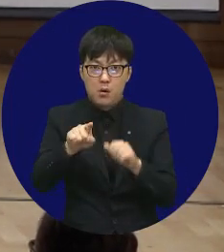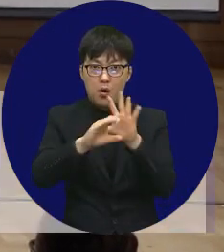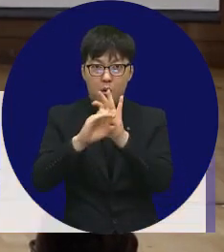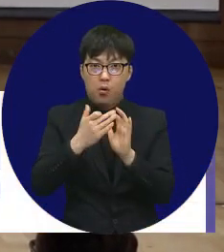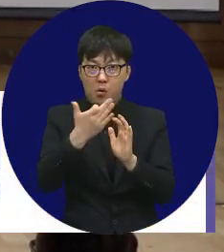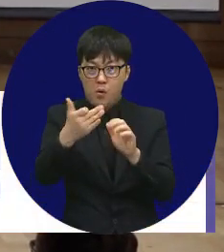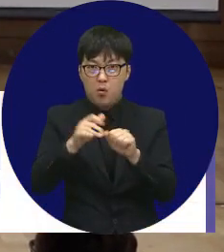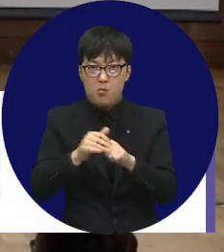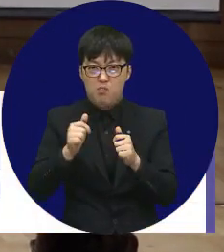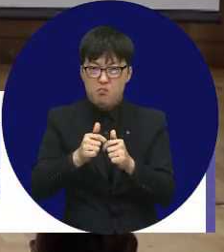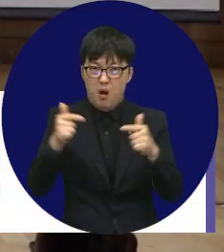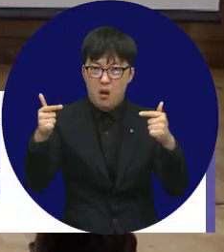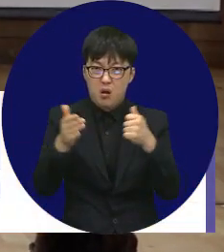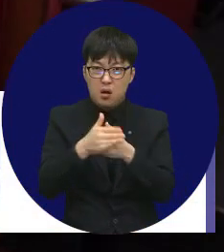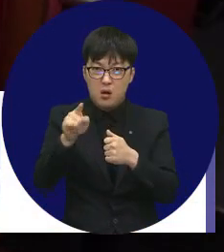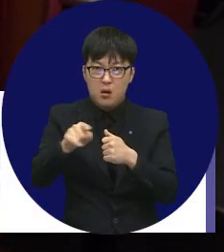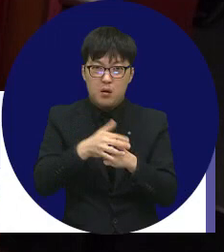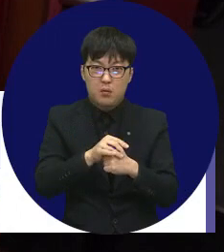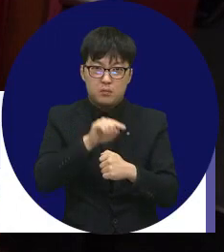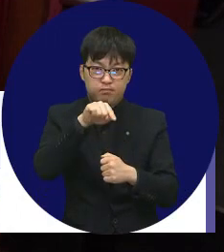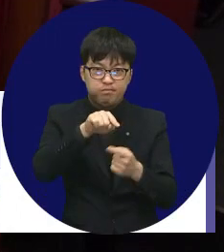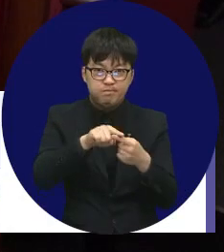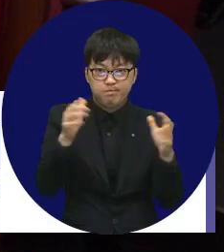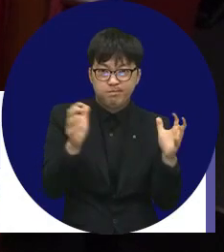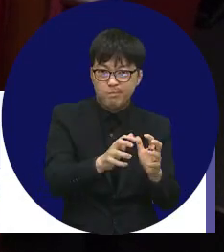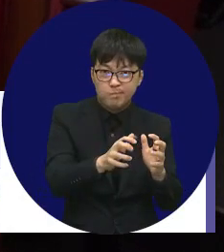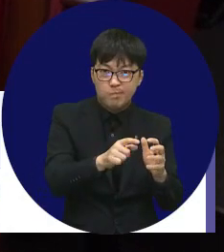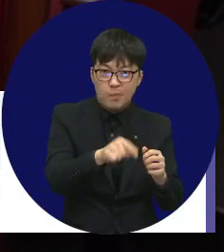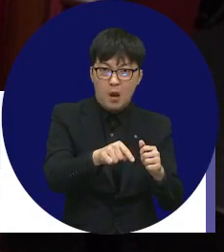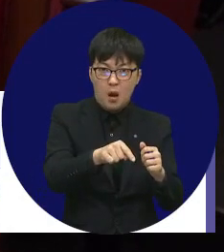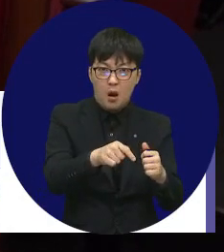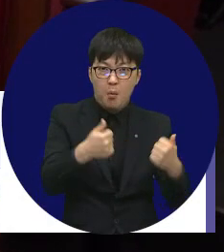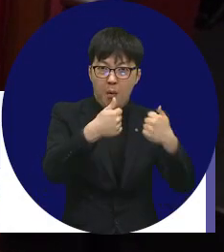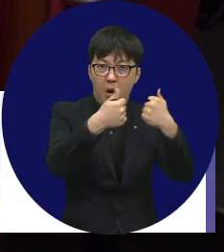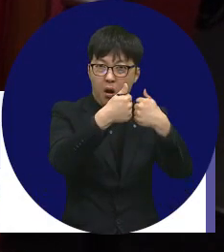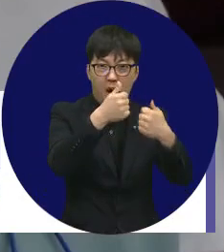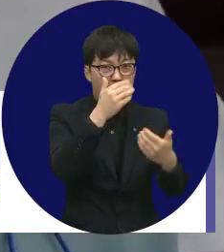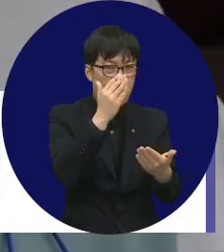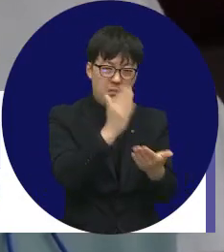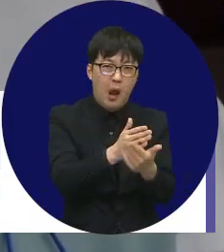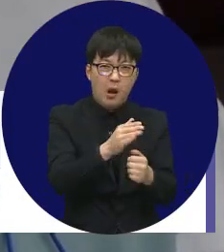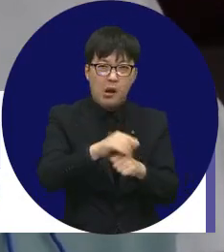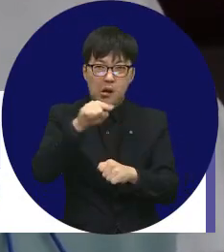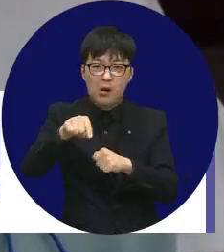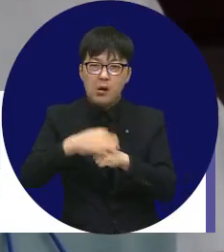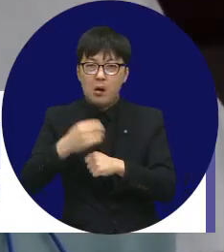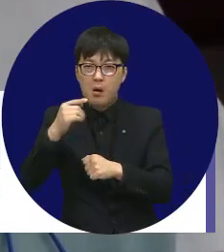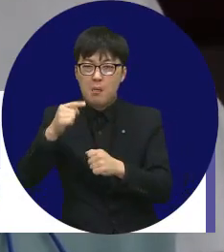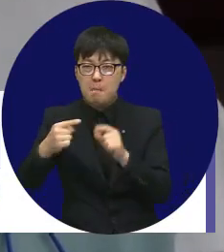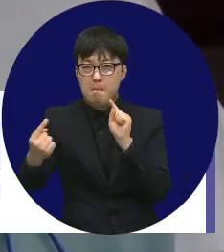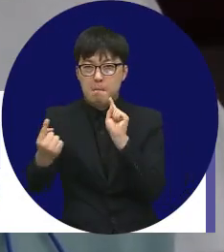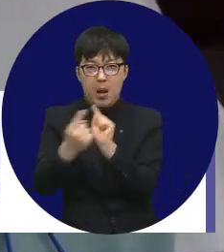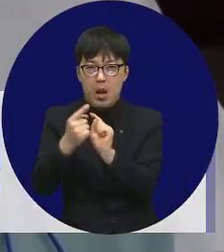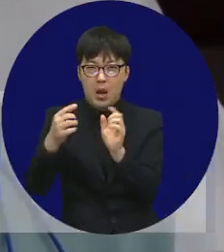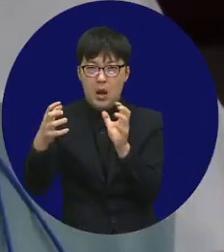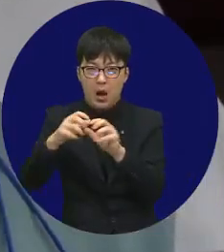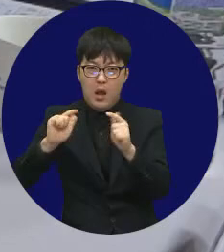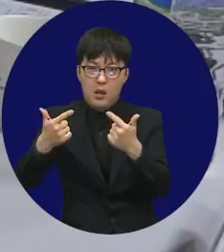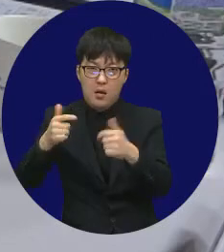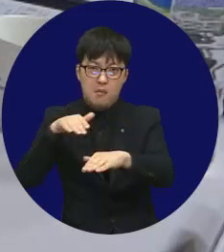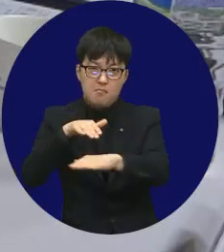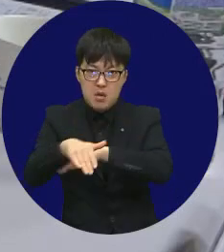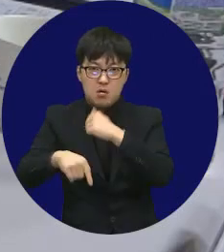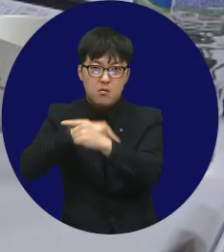콘테스트는 코로나19 확산으로 대면 방식인 본선 및 결선은 운영하지 않고 비대면으로 변경 운영했는데요. 지난